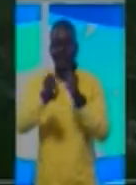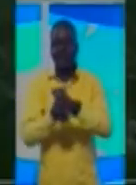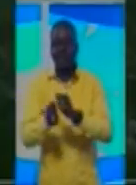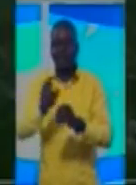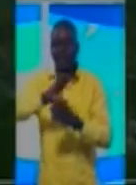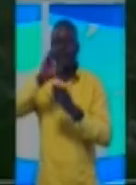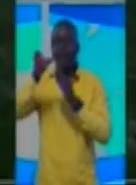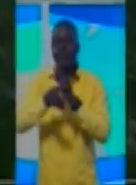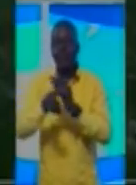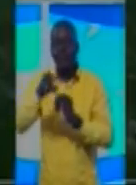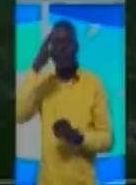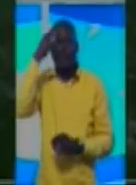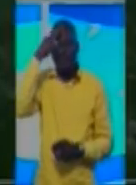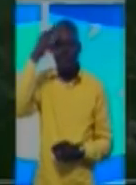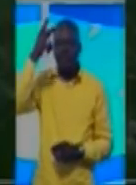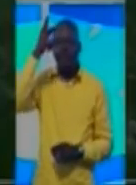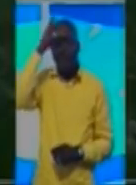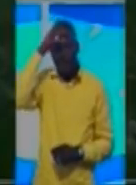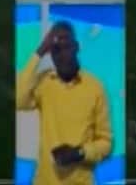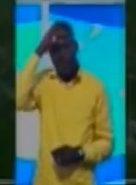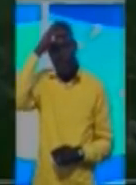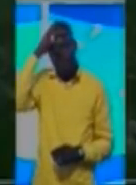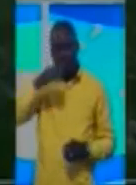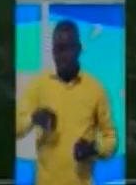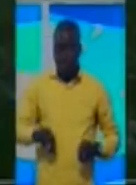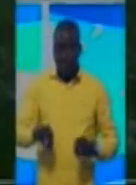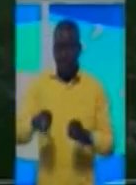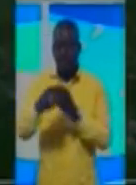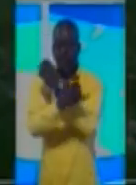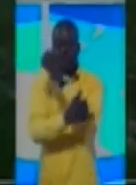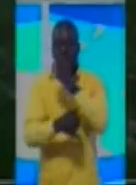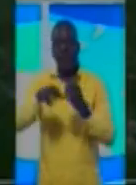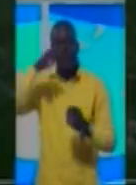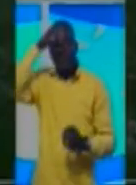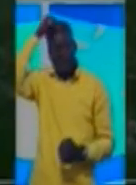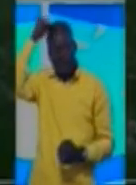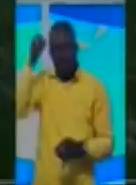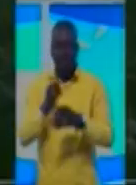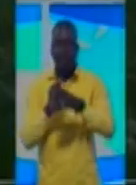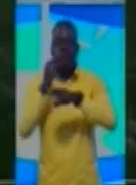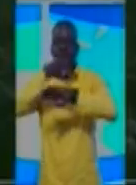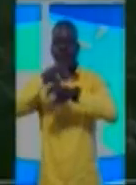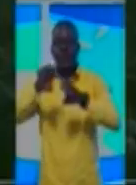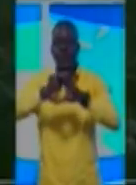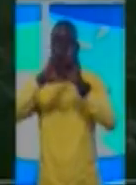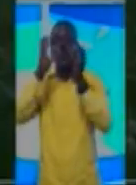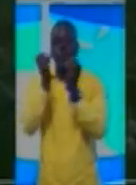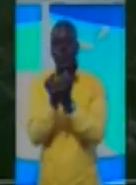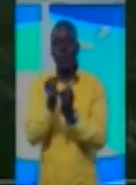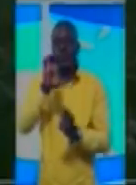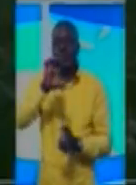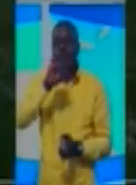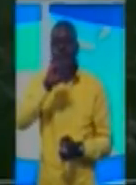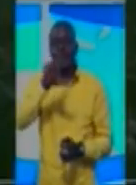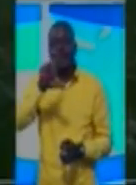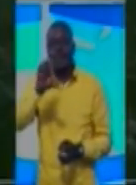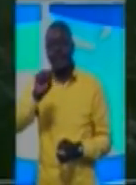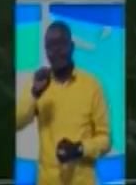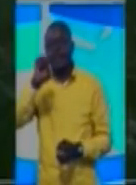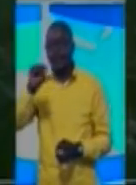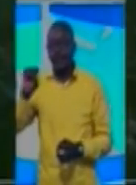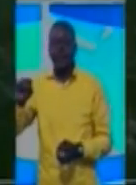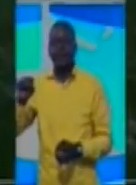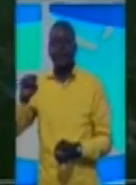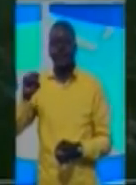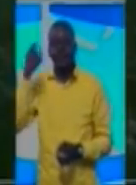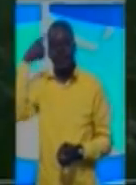climatique, Rochemar Christian Kabore salue les efforts des pays du Sahel à travers le comité inter-état de lutte contre la sécheresse au